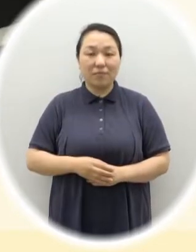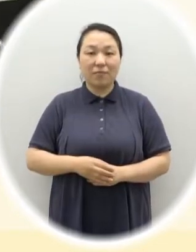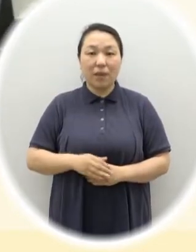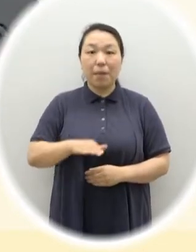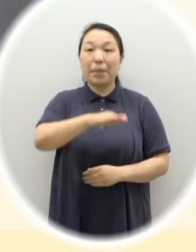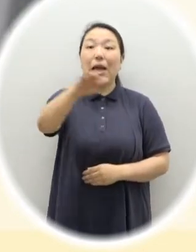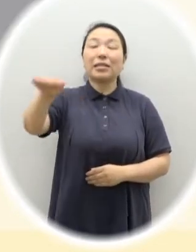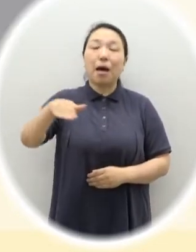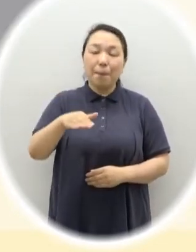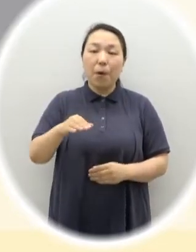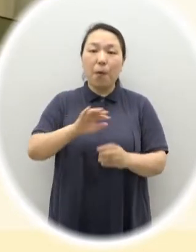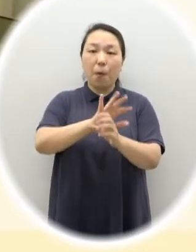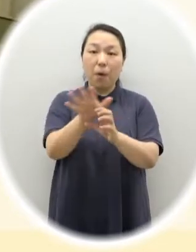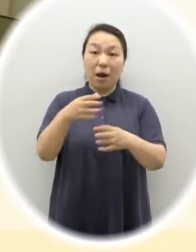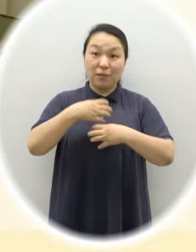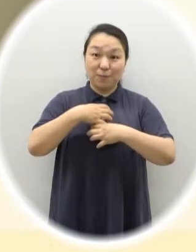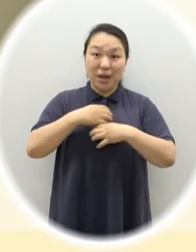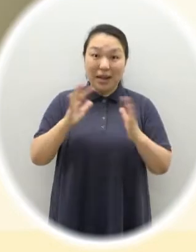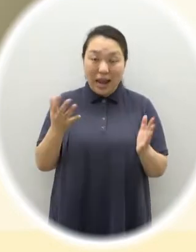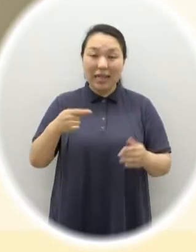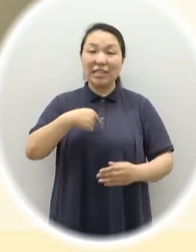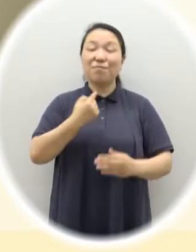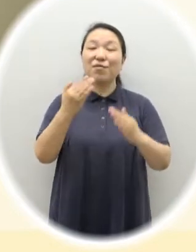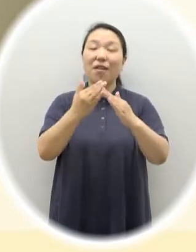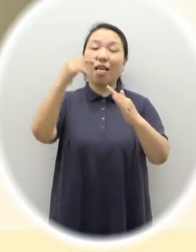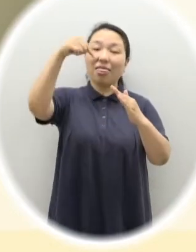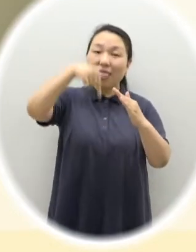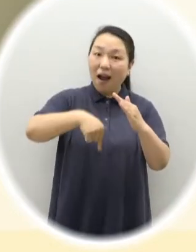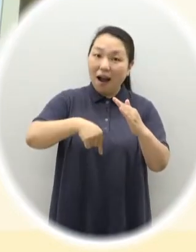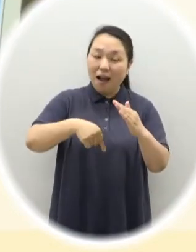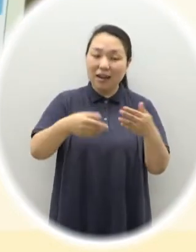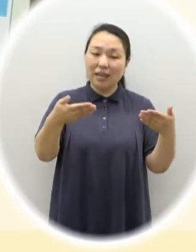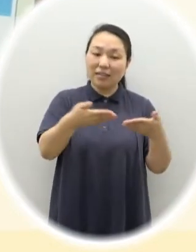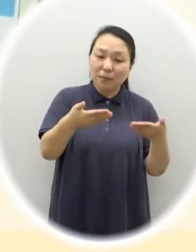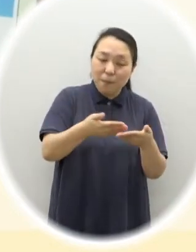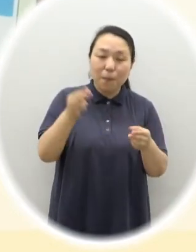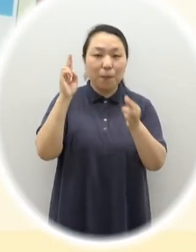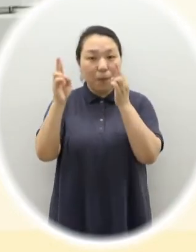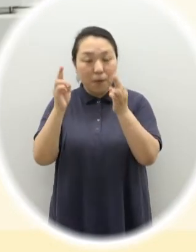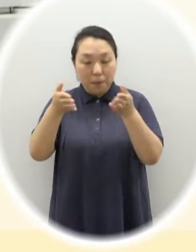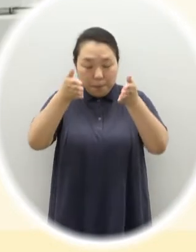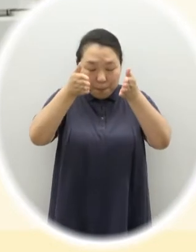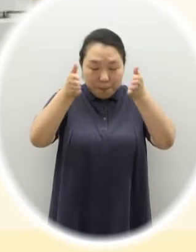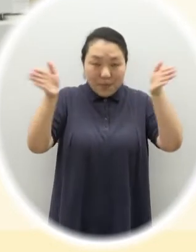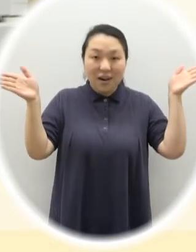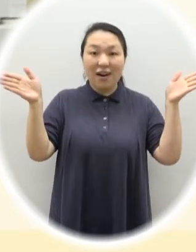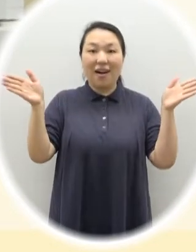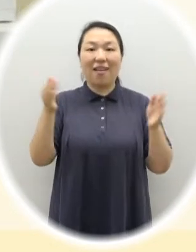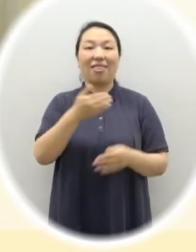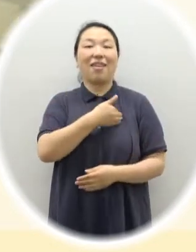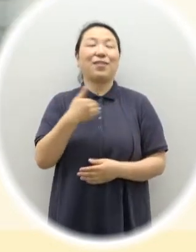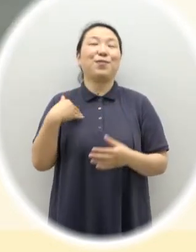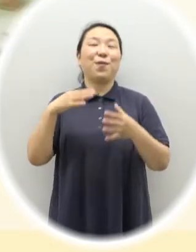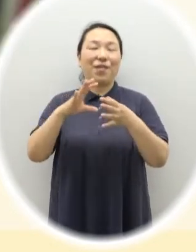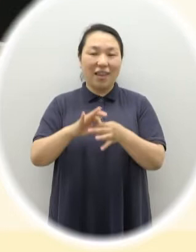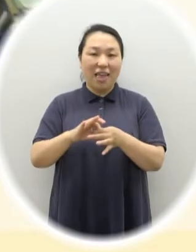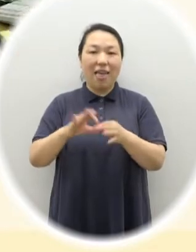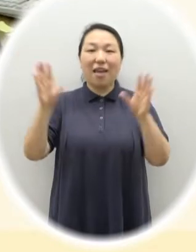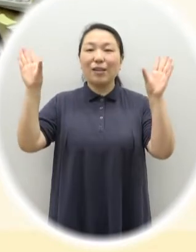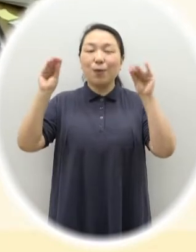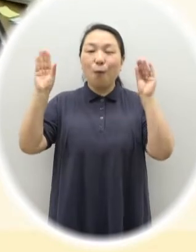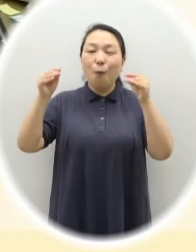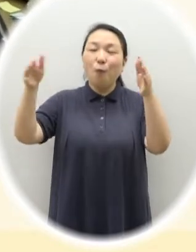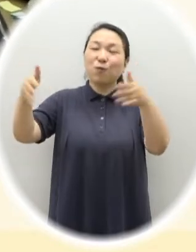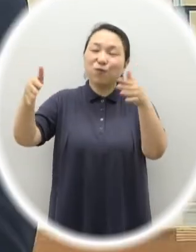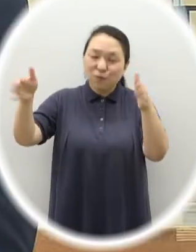も安全で自宅にいながらいわき市内の企業や業界を広く見ることができるので、情報収集とミ